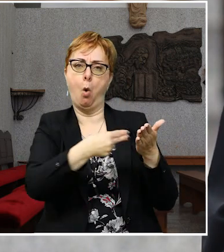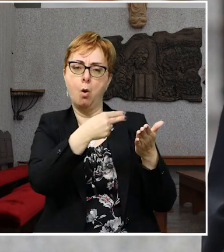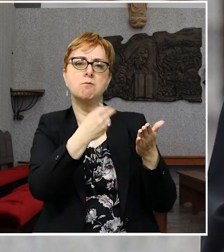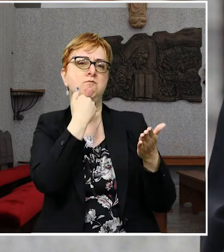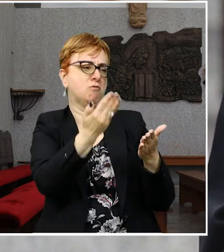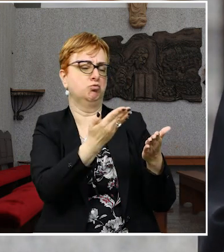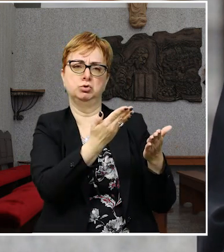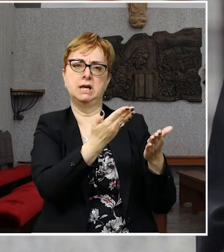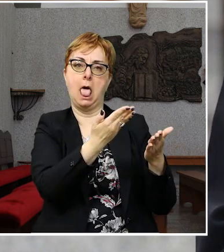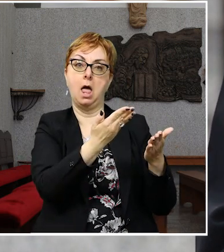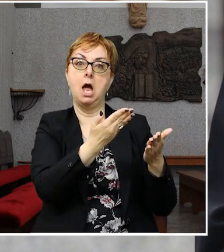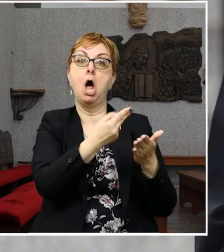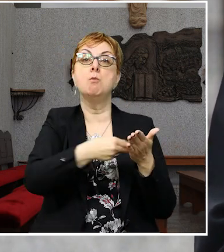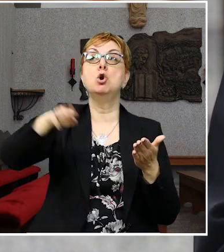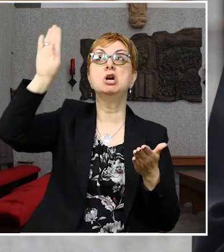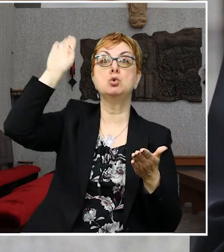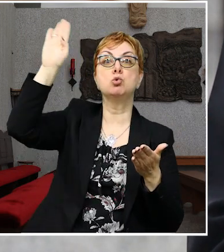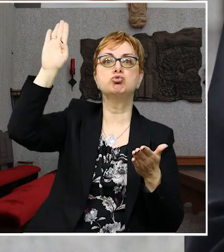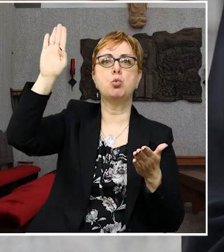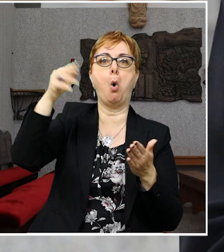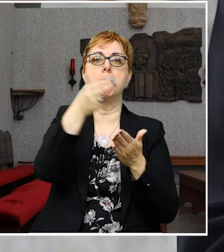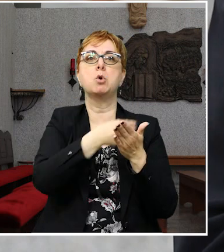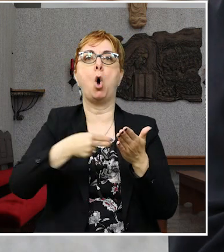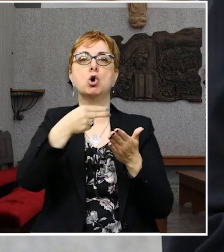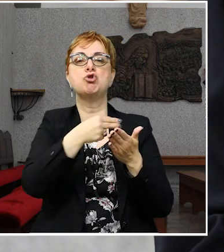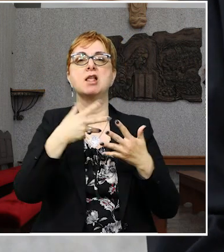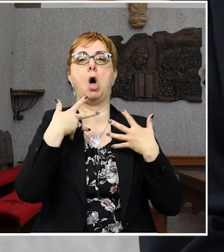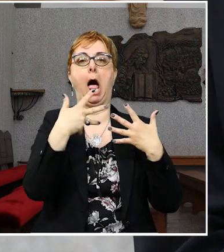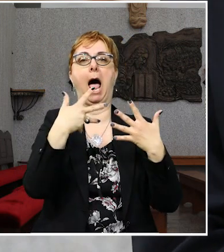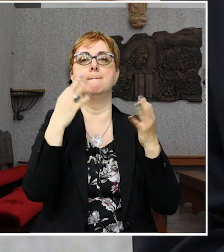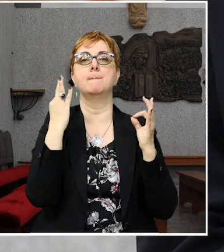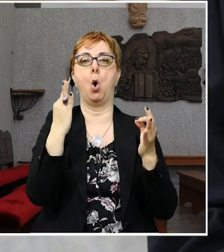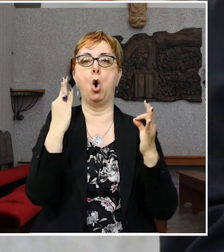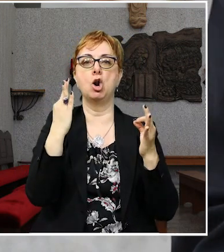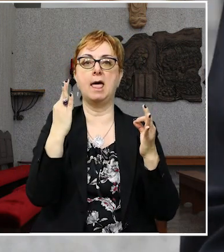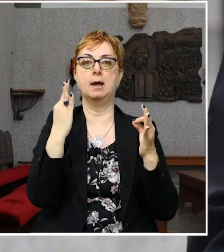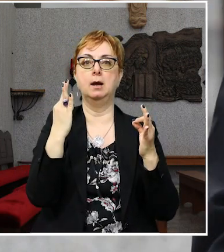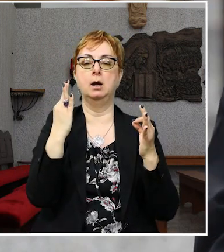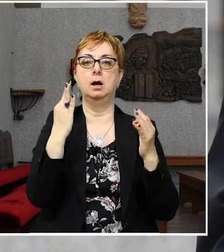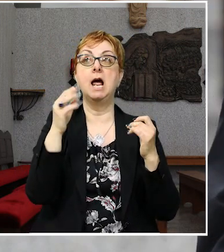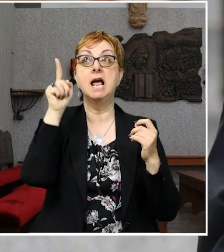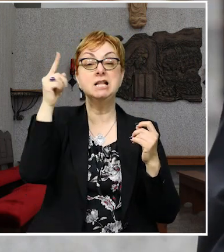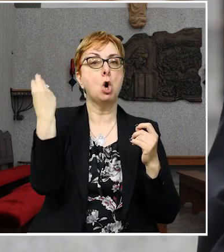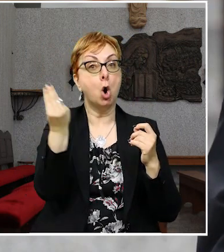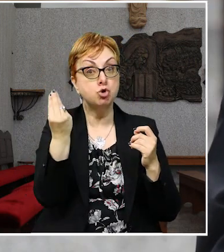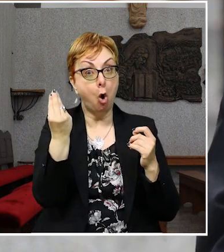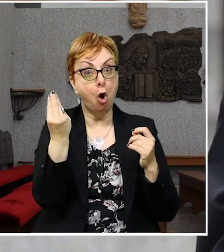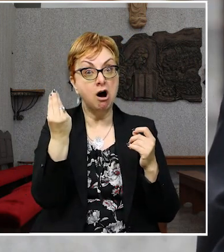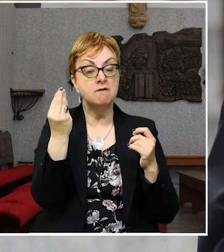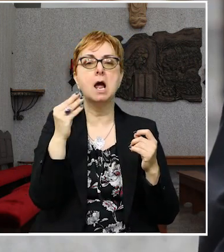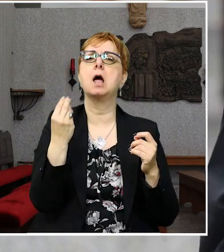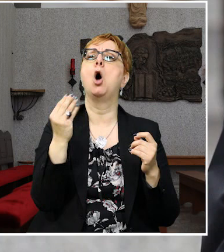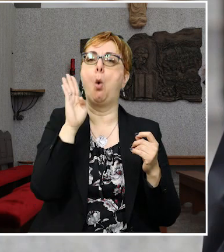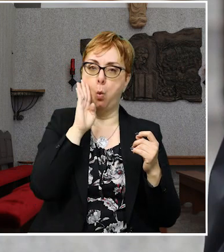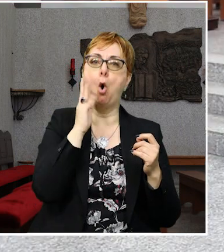popoli. Il progetto di Dio è un progetto di amore. Insomma, dove c'è Dio, ci deve